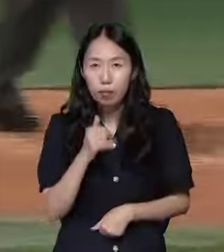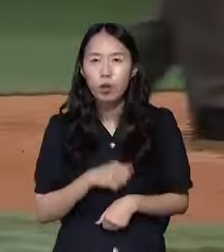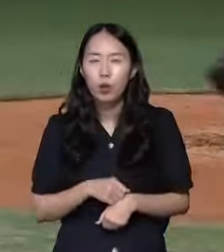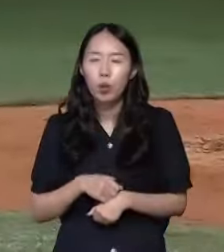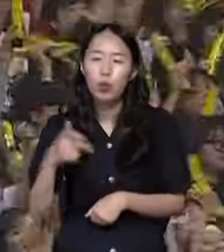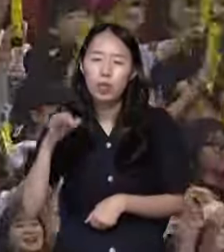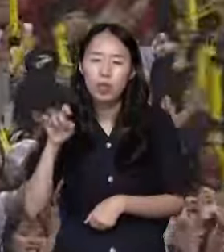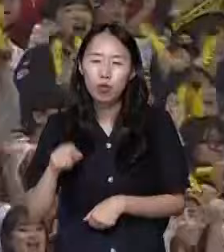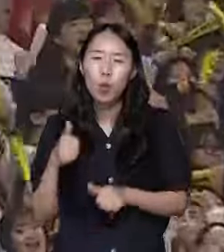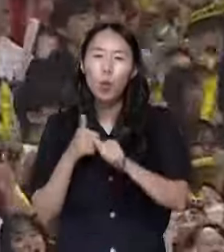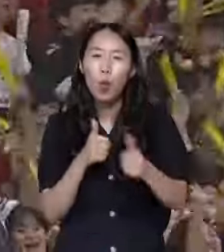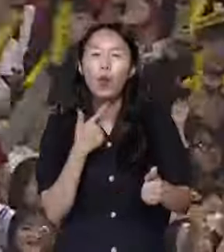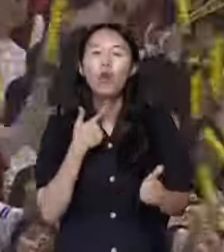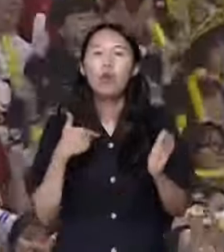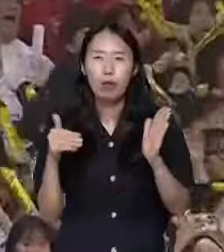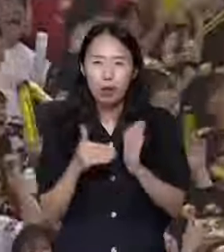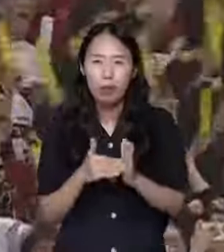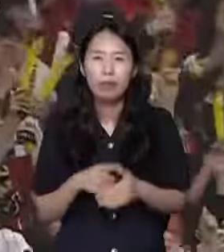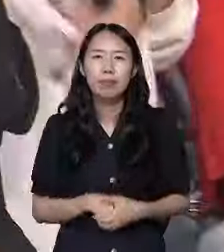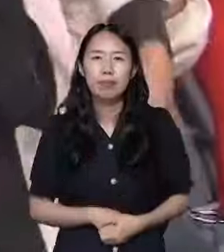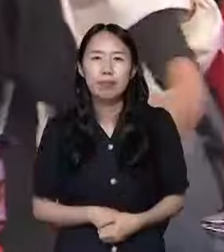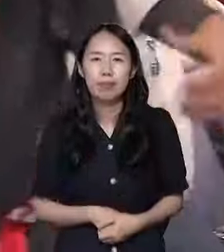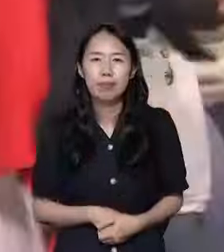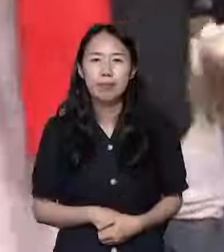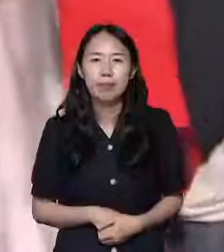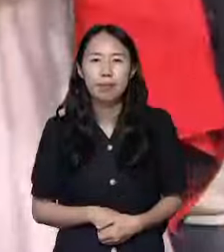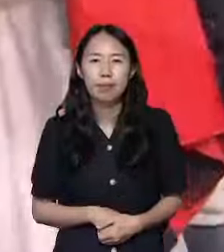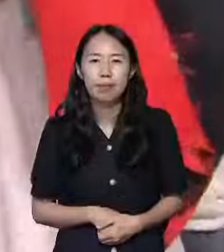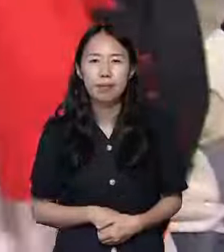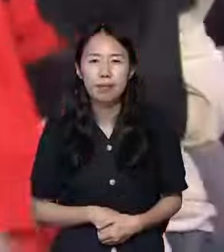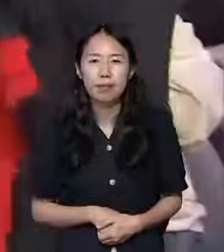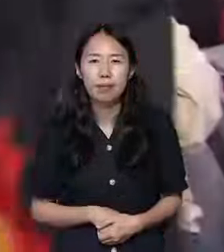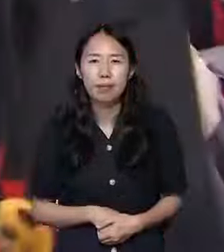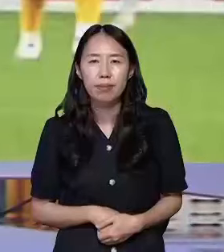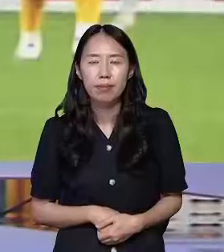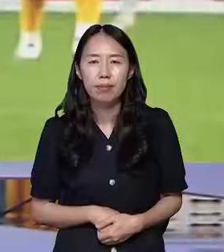모습을 보여주고 있습니다. KBC 정의진입니다.